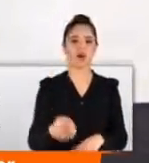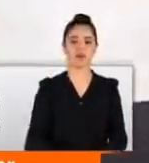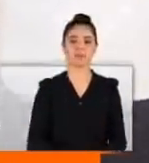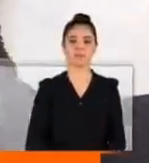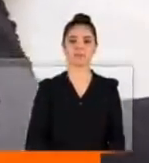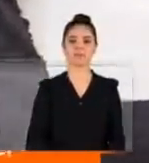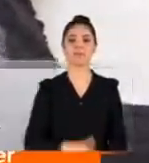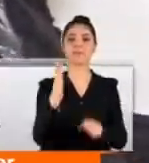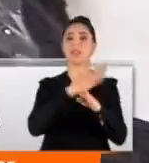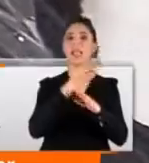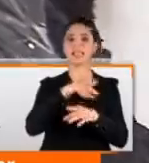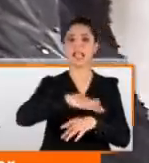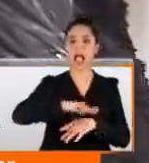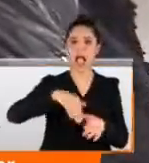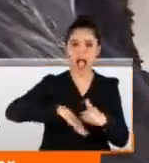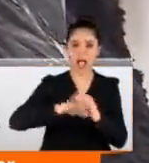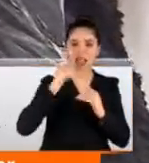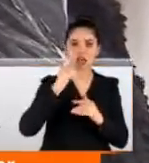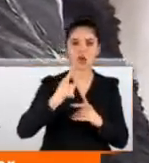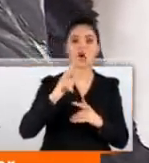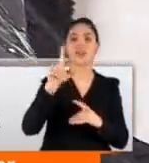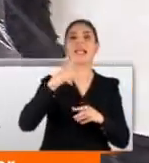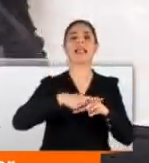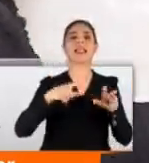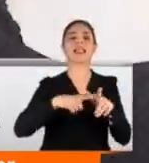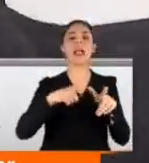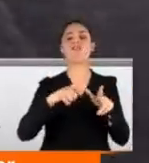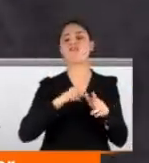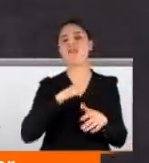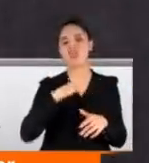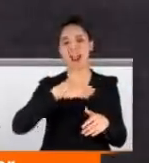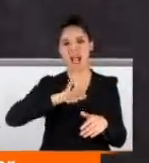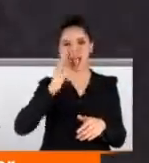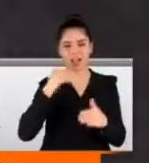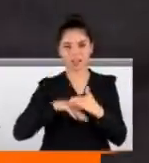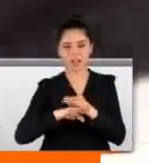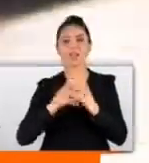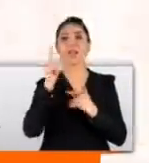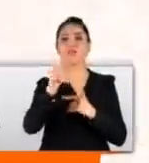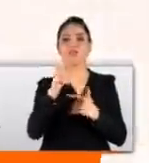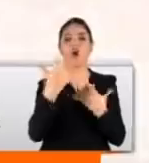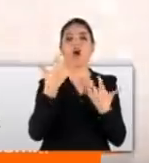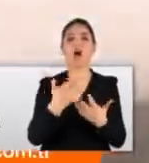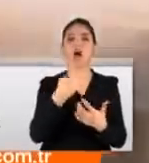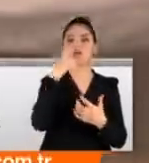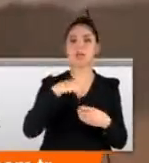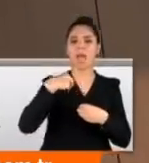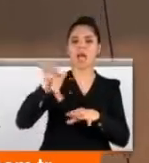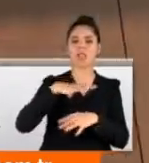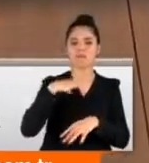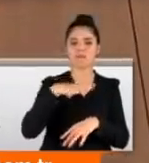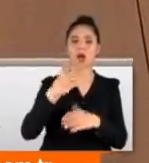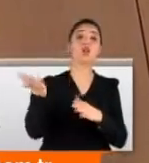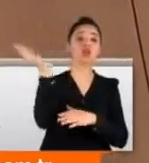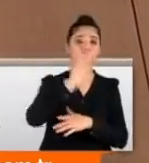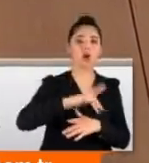Neden ayak üstüne sürdük, ayak altına sürdük? O bölgelerde lenf kanalları var. Lenf kanallarında toksinleri, ağır metalleri vücuttan atıyoruz.